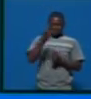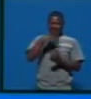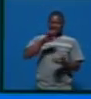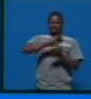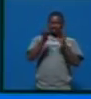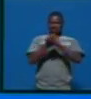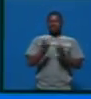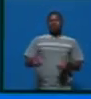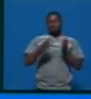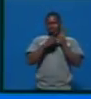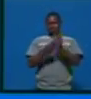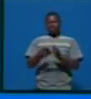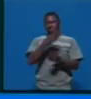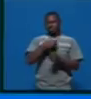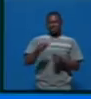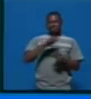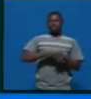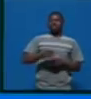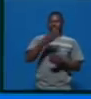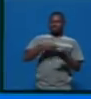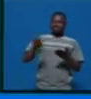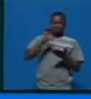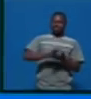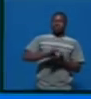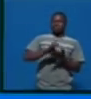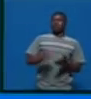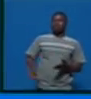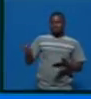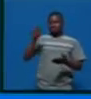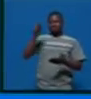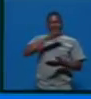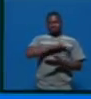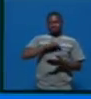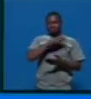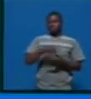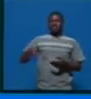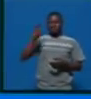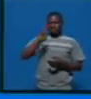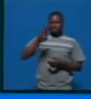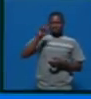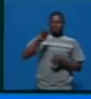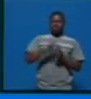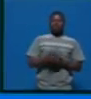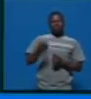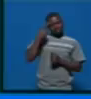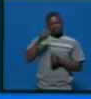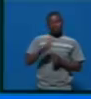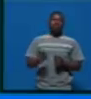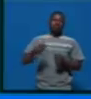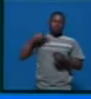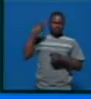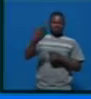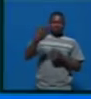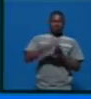la caution morale de l'UA pour le succès du prochain sommet de Bruxelles sur le financement